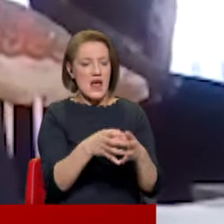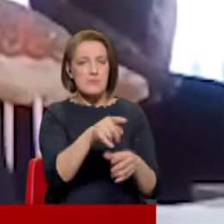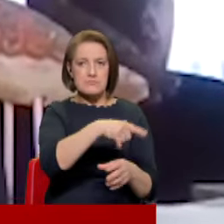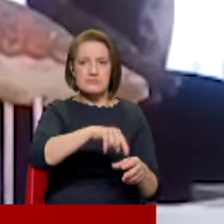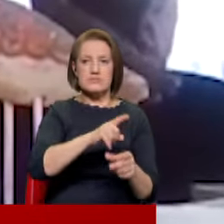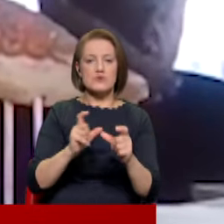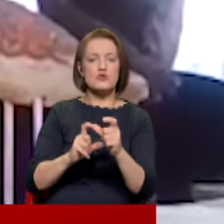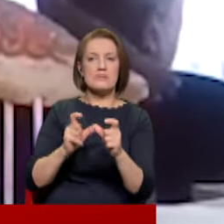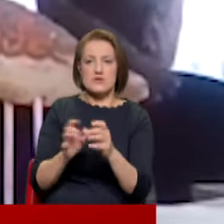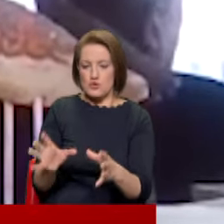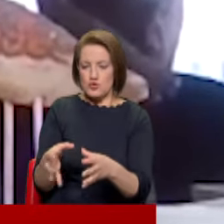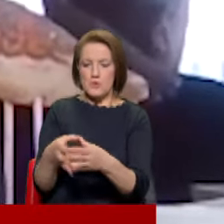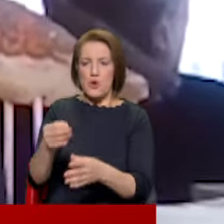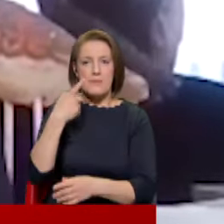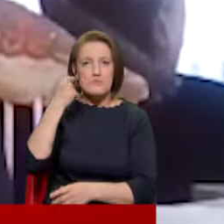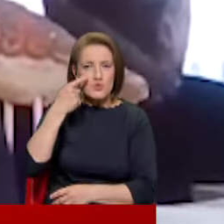etrafında kümeleşmesi